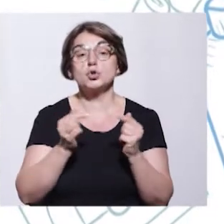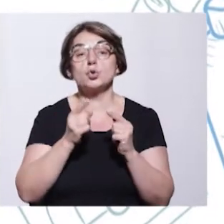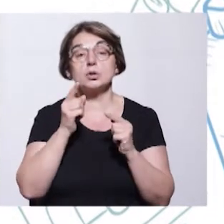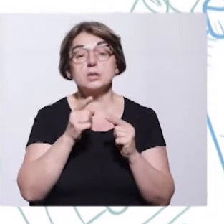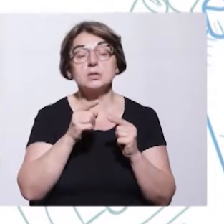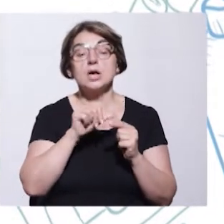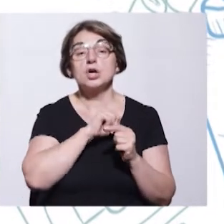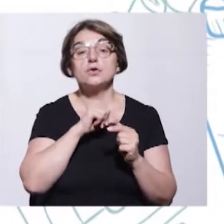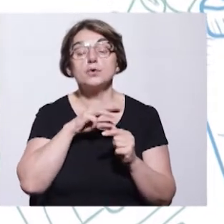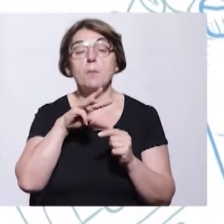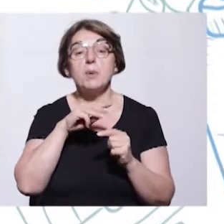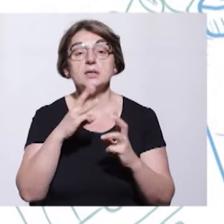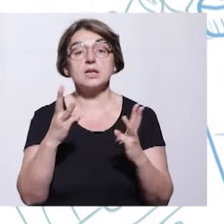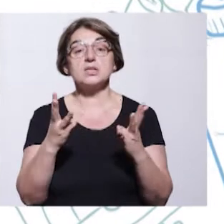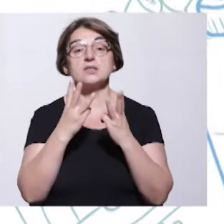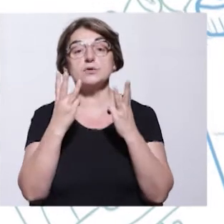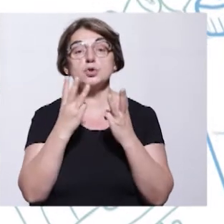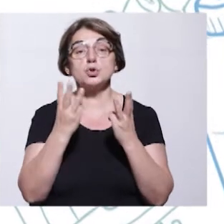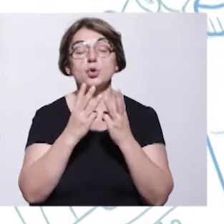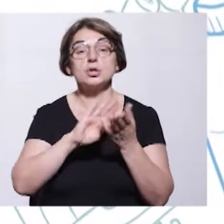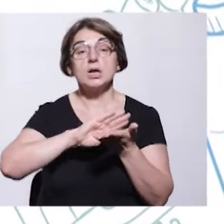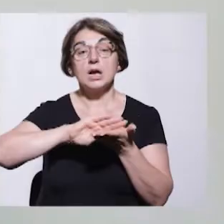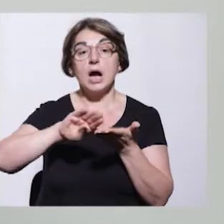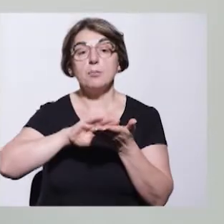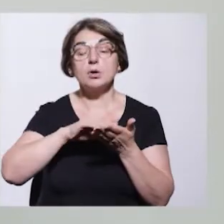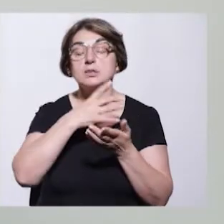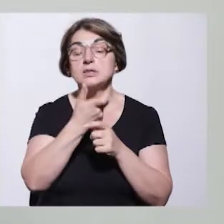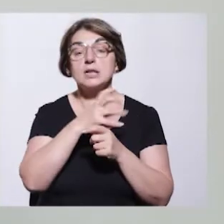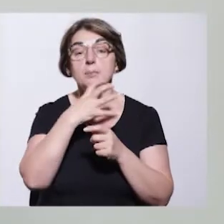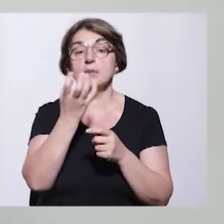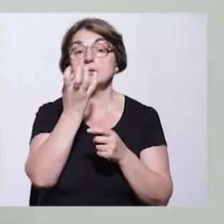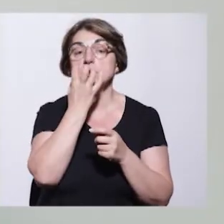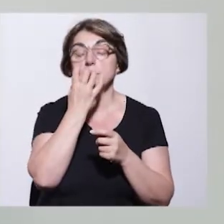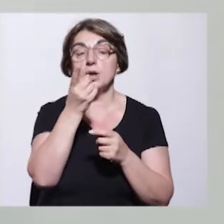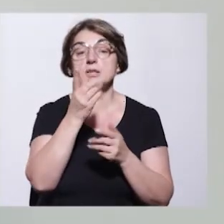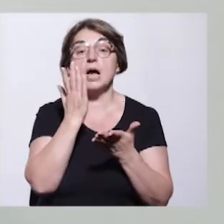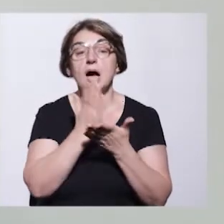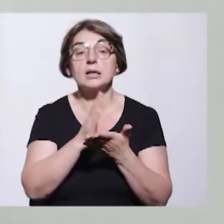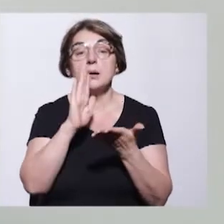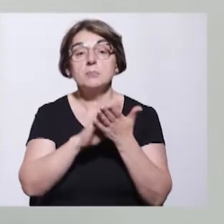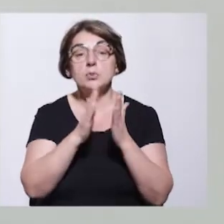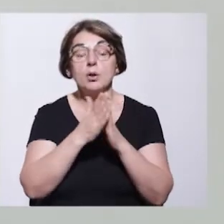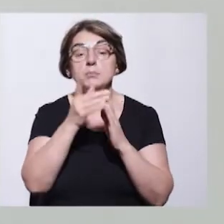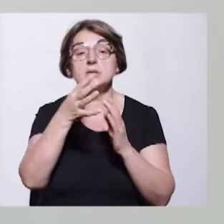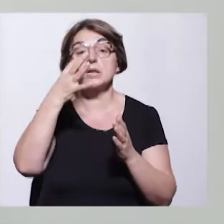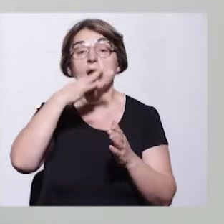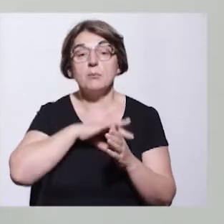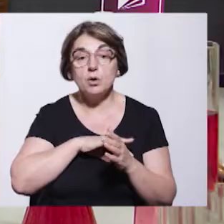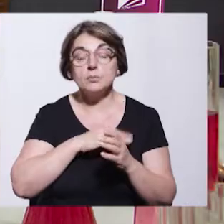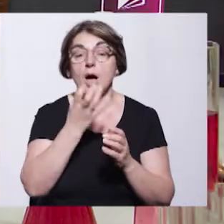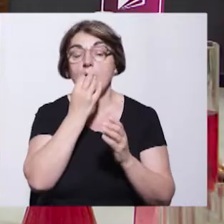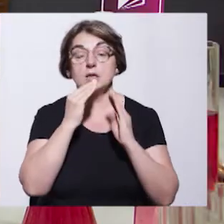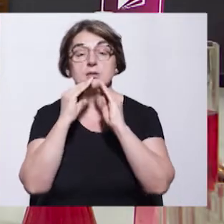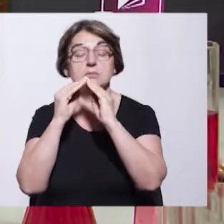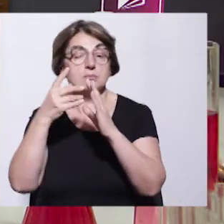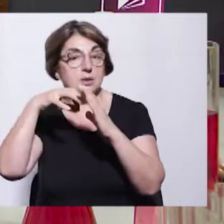რომ მეთანის წვის დროს გამოიყოფა ძალიან დიდი რაოდენობით სითბო, განაპირობებს მათ გამოყენებას სათბობებად.